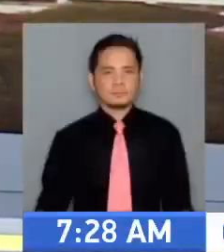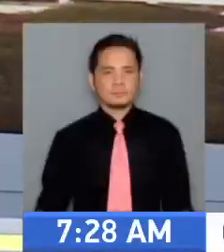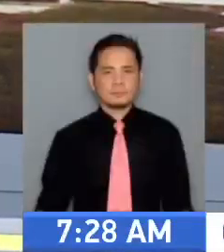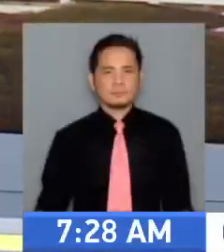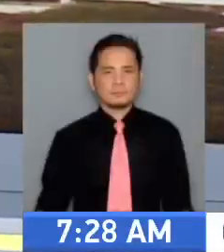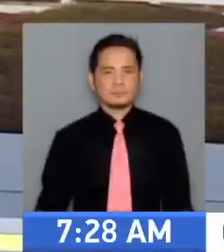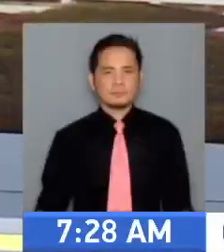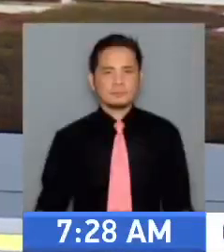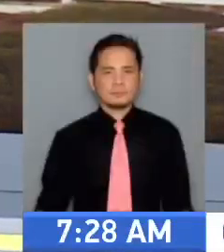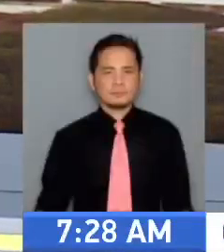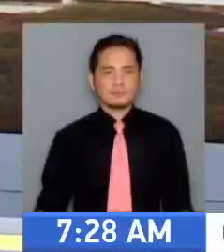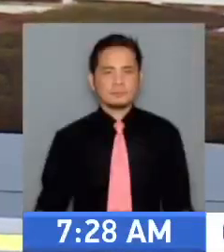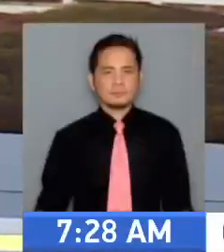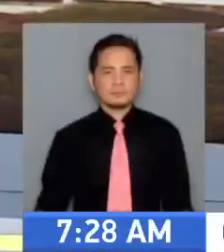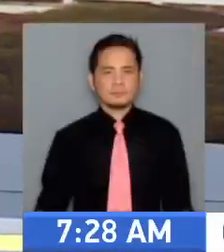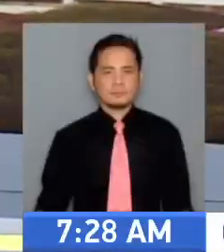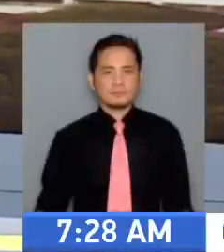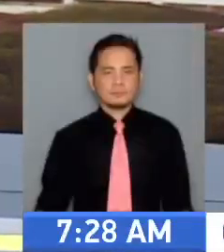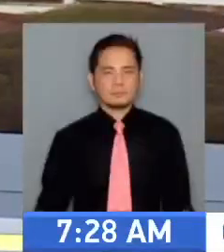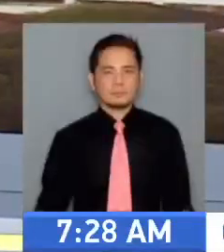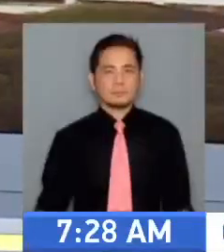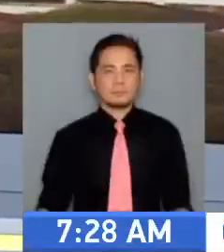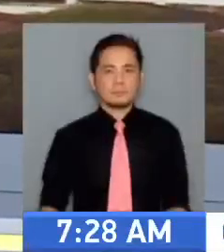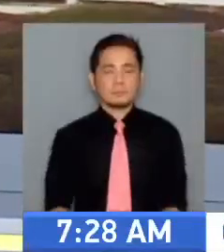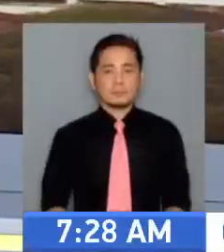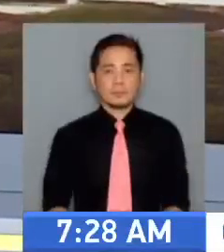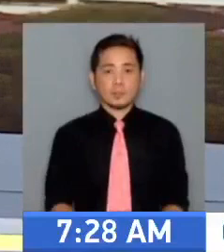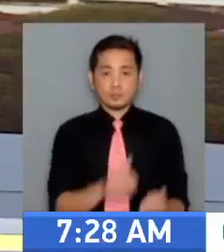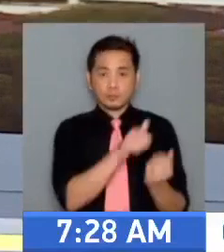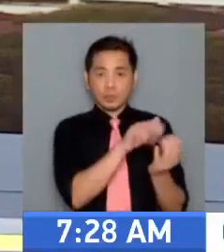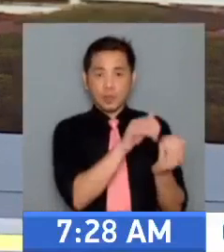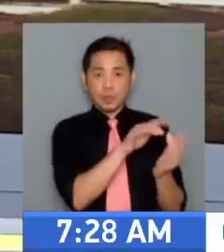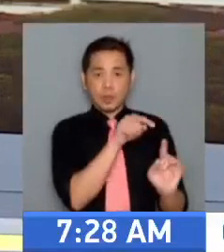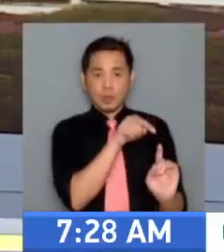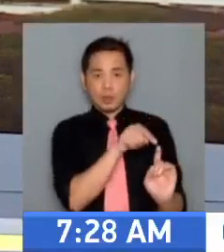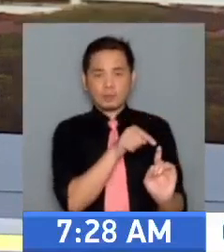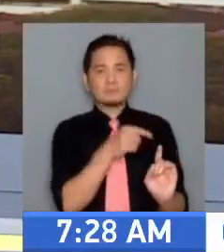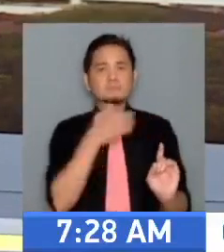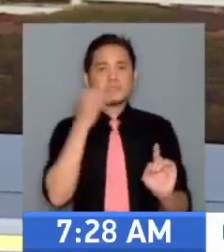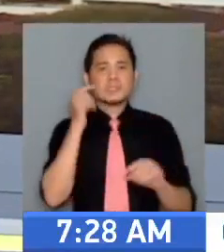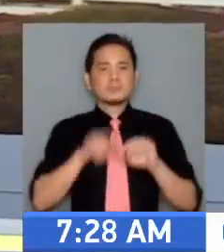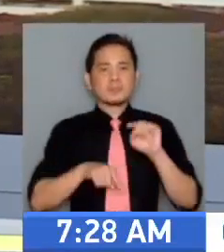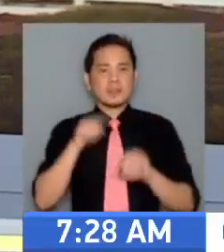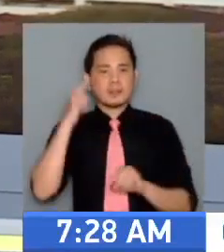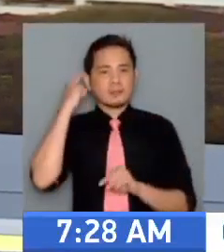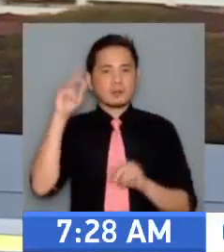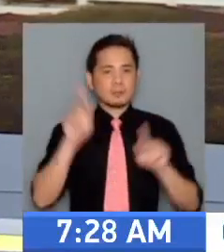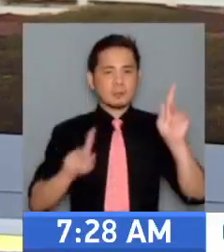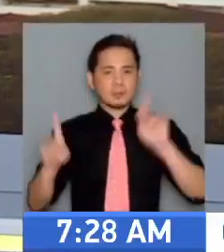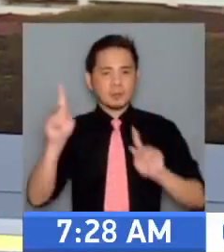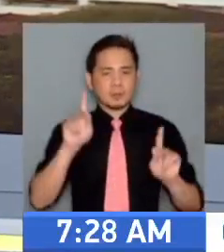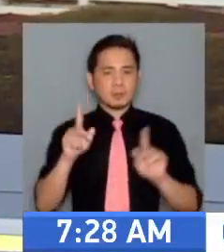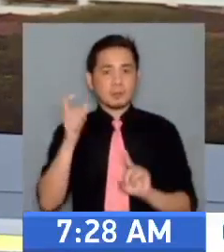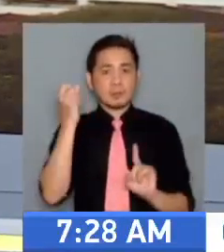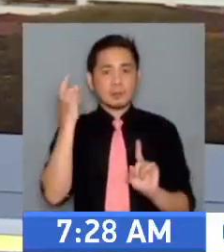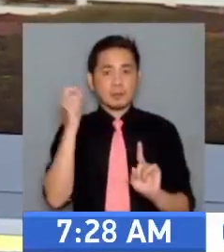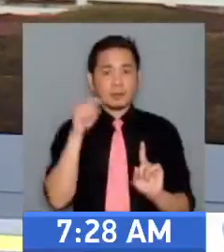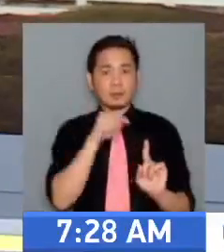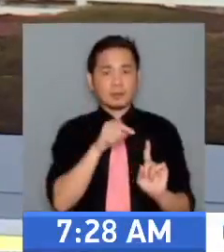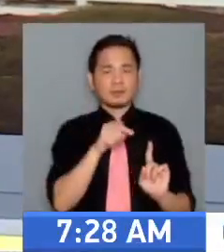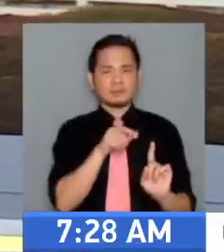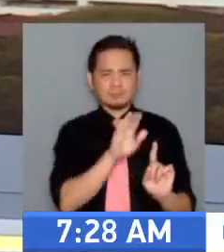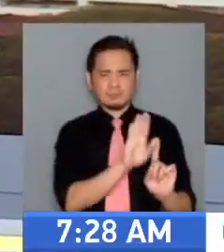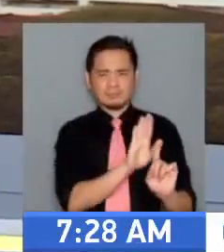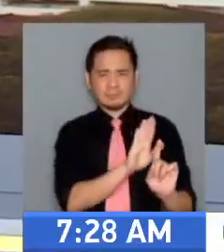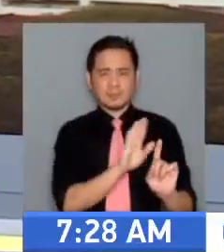aso ang tinaguri ang man's best friend. Pero para sa 1-year-old na si Rafael na taga Irosin, Sorsogon, manok